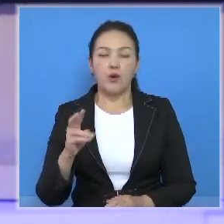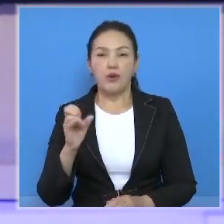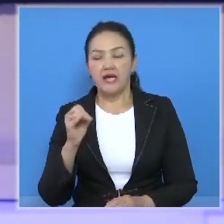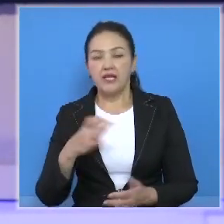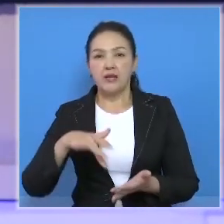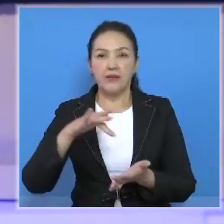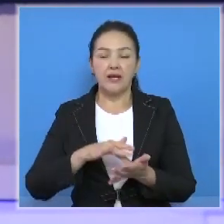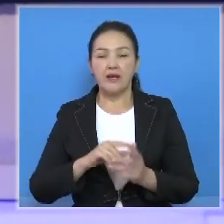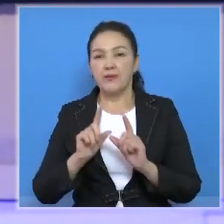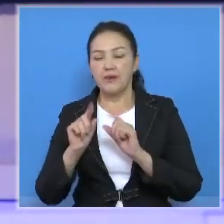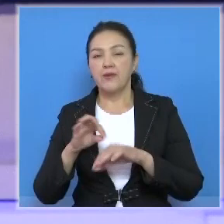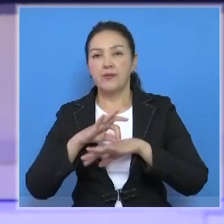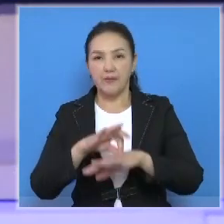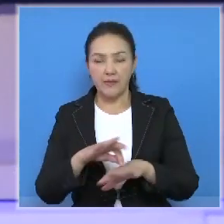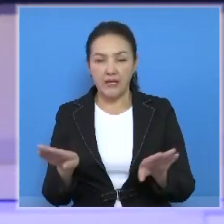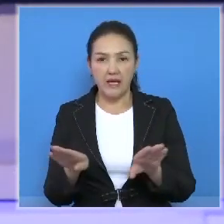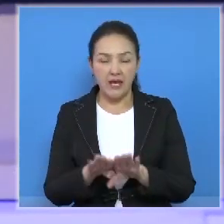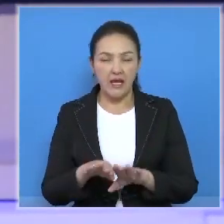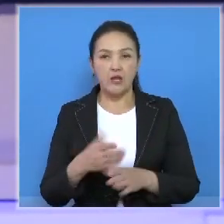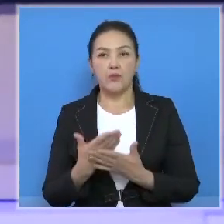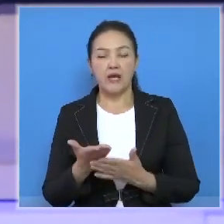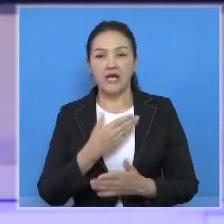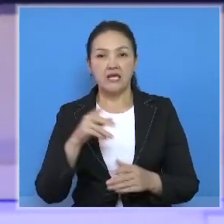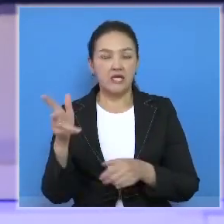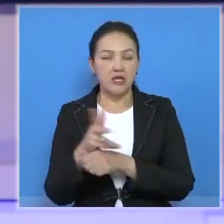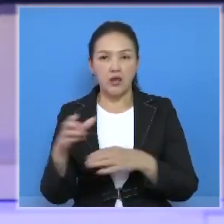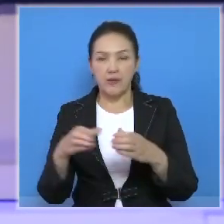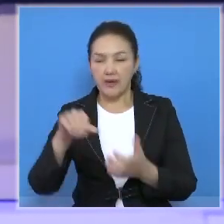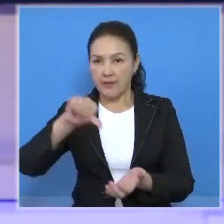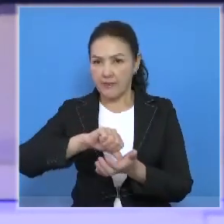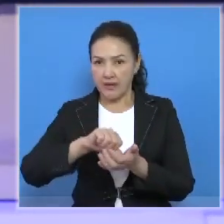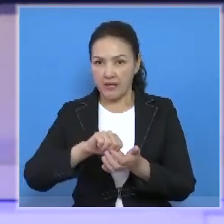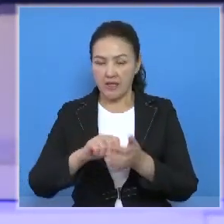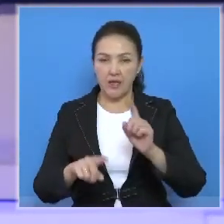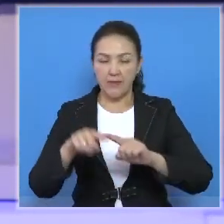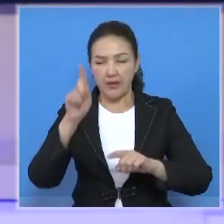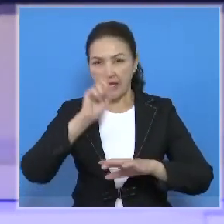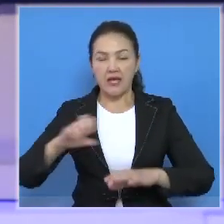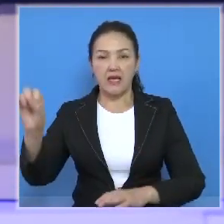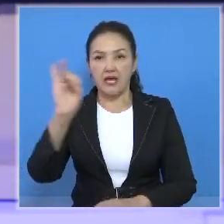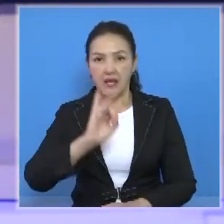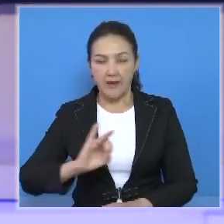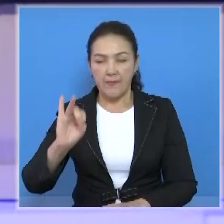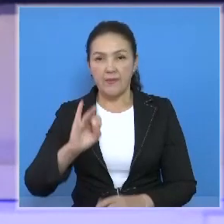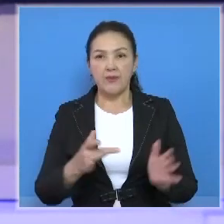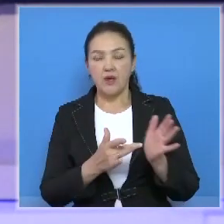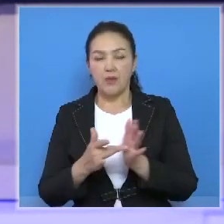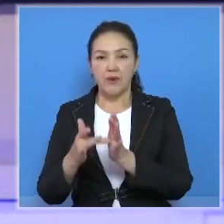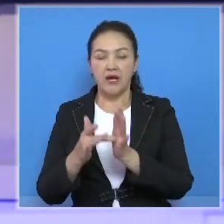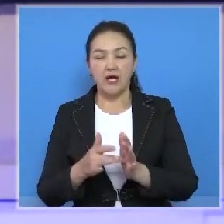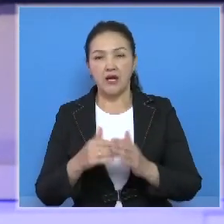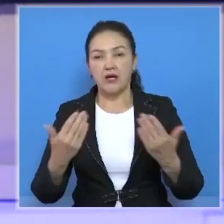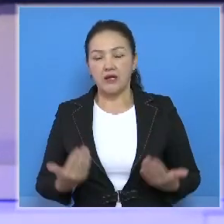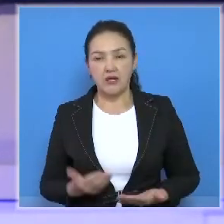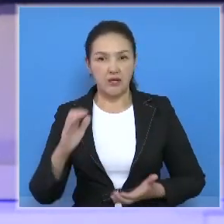Болу қалаларына сапары өткізілді. Бұл жолғы пресс-турға біздің телеарнаның өкілдері де қатысып, бауырлас елдің тарихы, мәдениеті, туризмі және